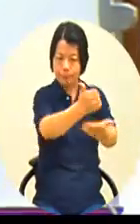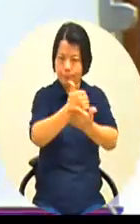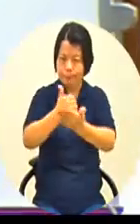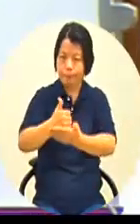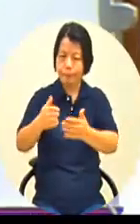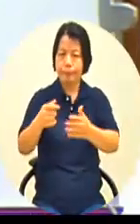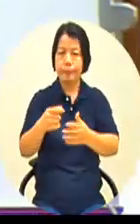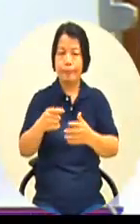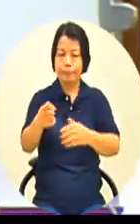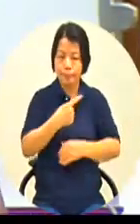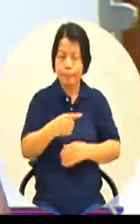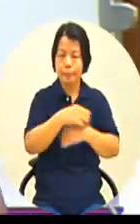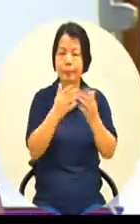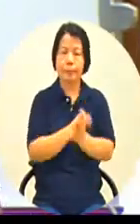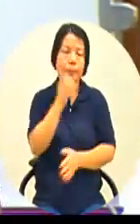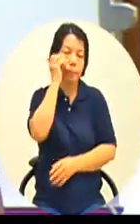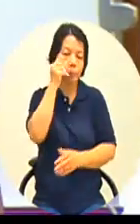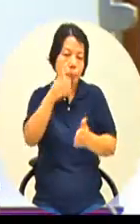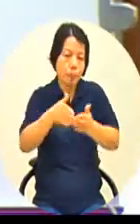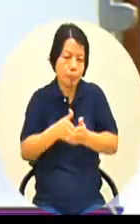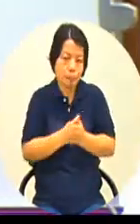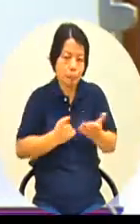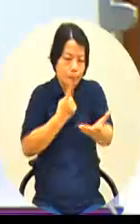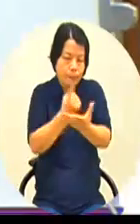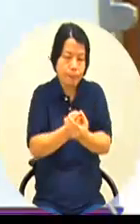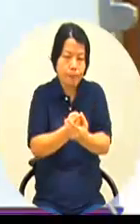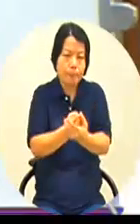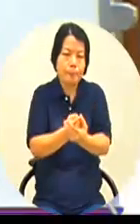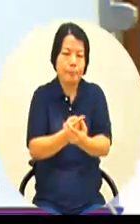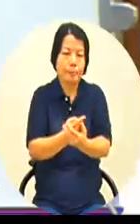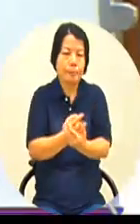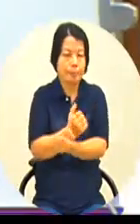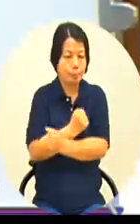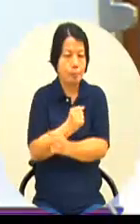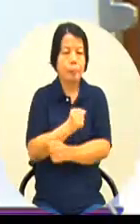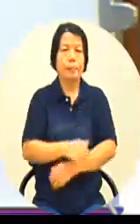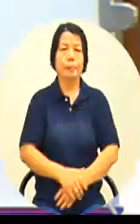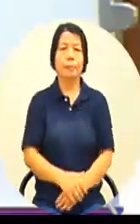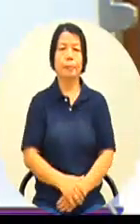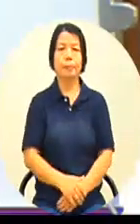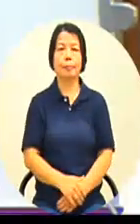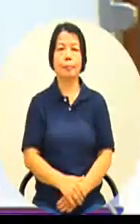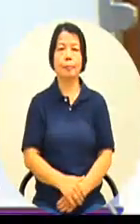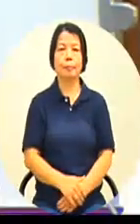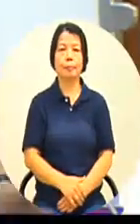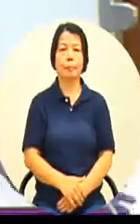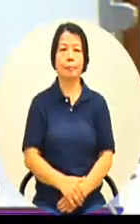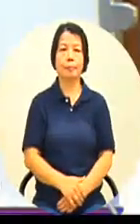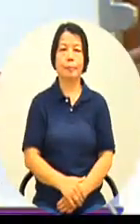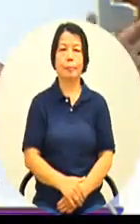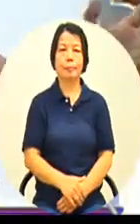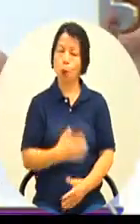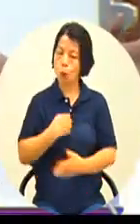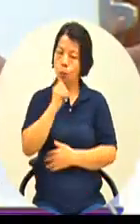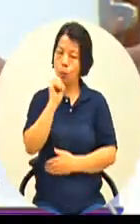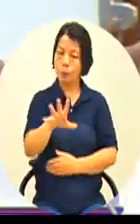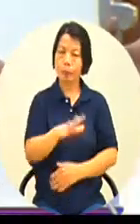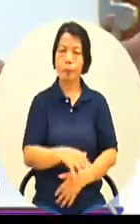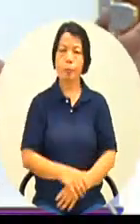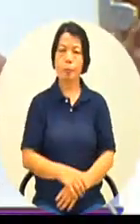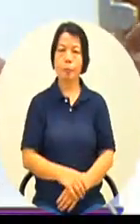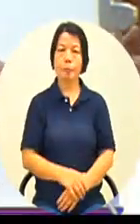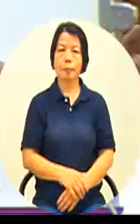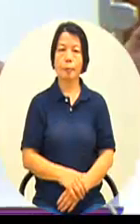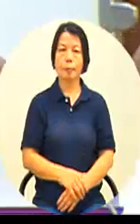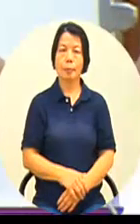局要去注意一个方向。哦，这是我呢安尼甲你。有一个概念哦，安尼面哦，